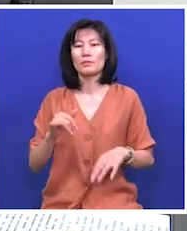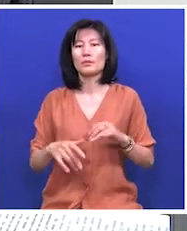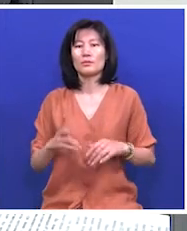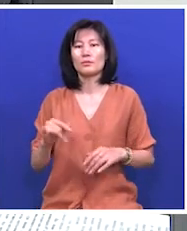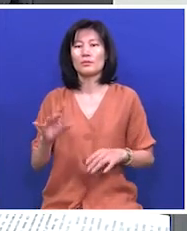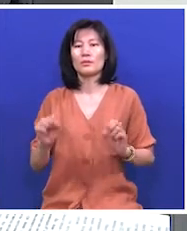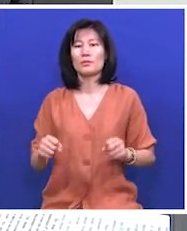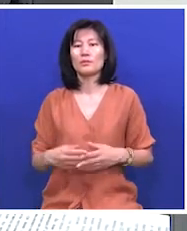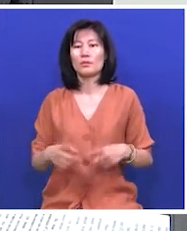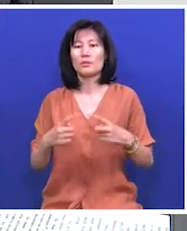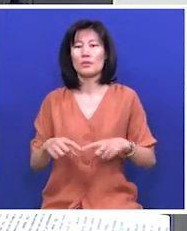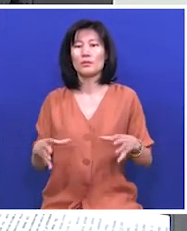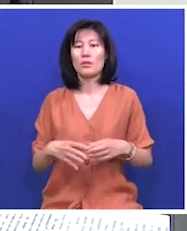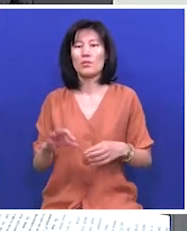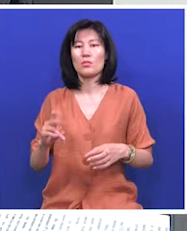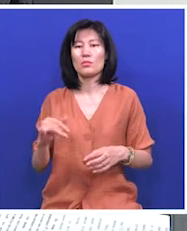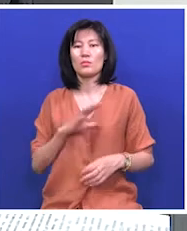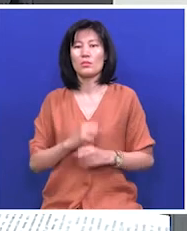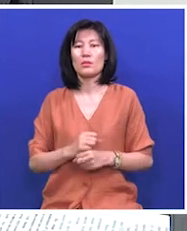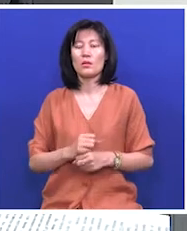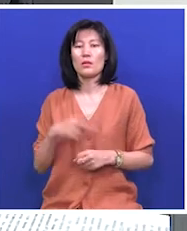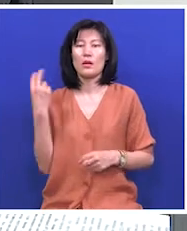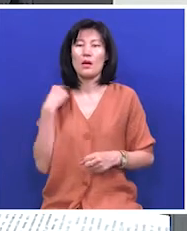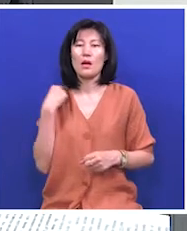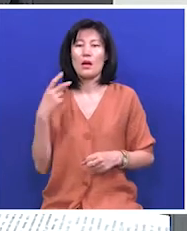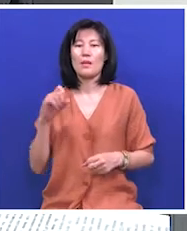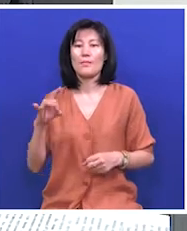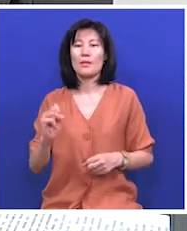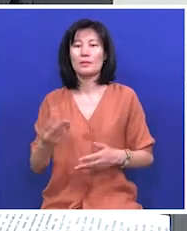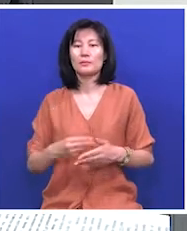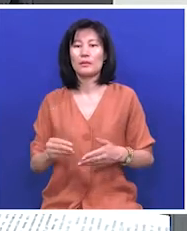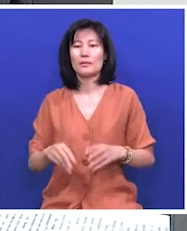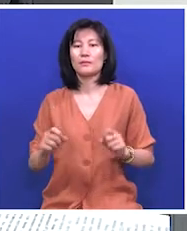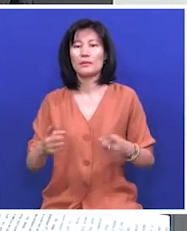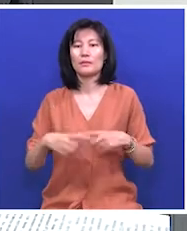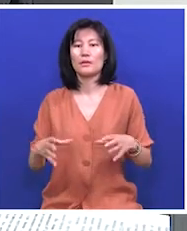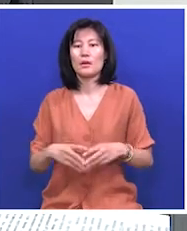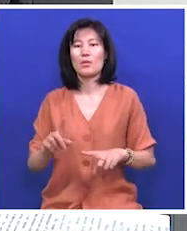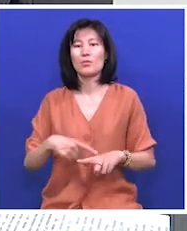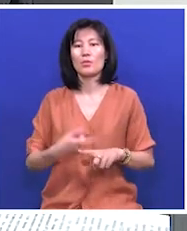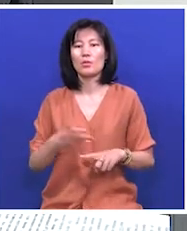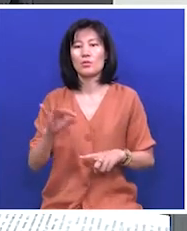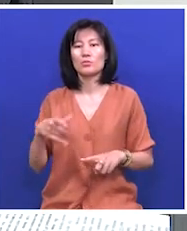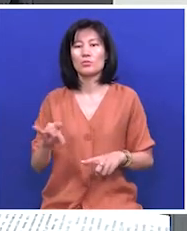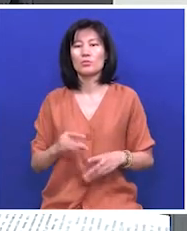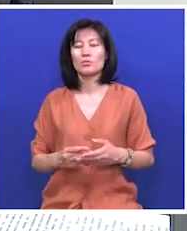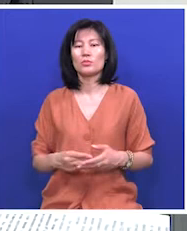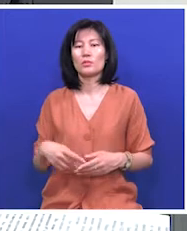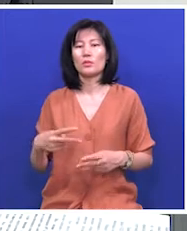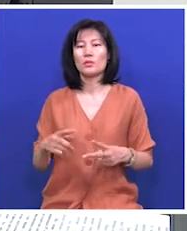мынау жаңбырлы суғару технологиясы орнатылды. Америкадан алдырылды бұл технология. Бұл